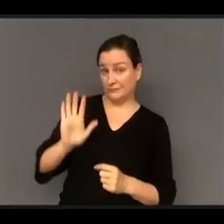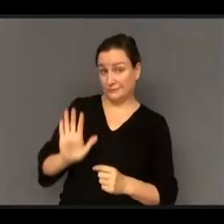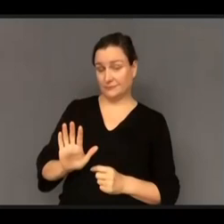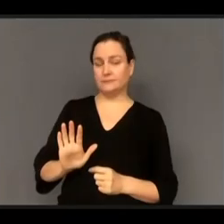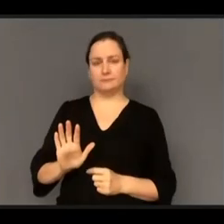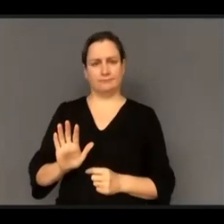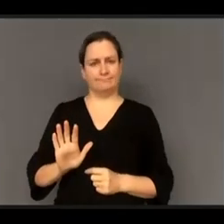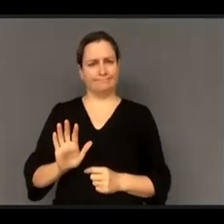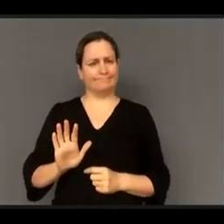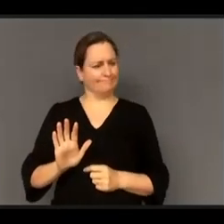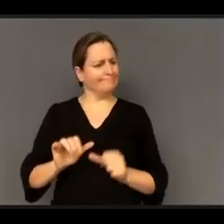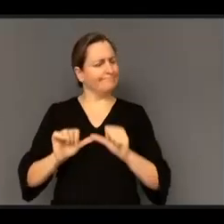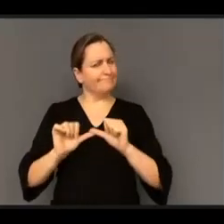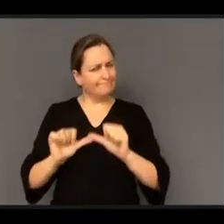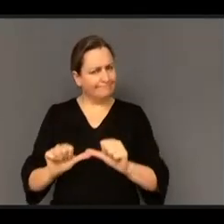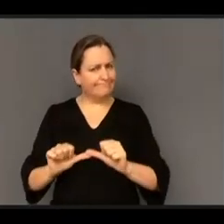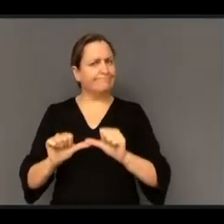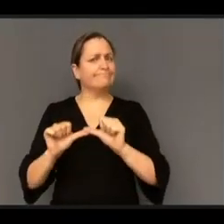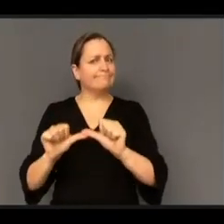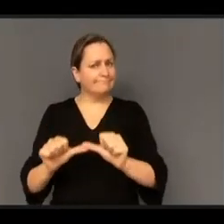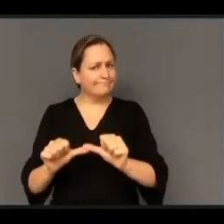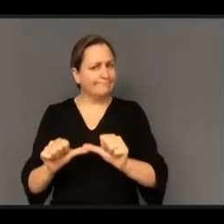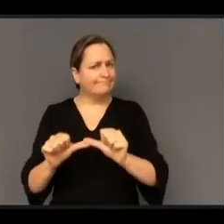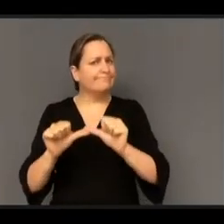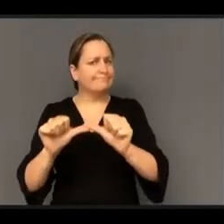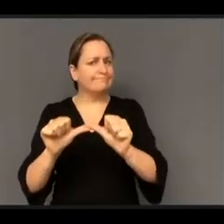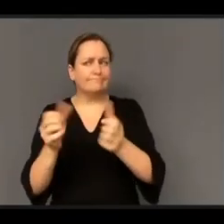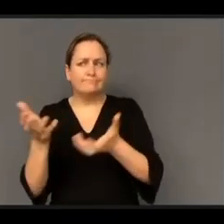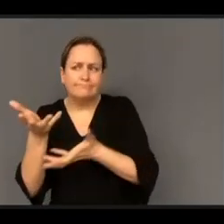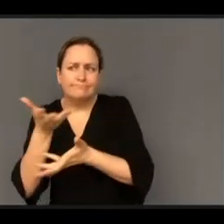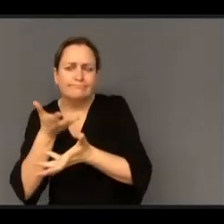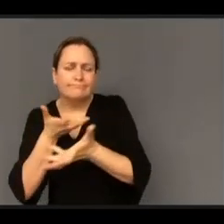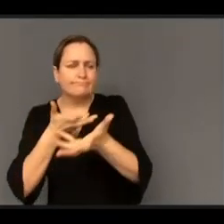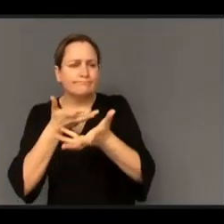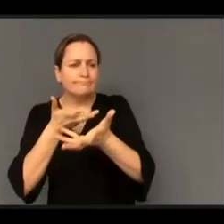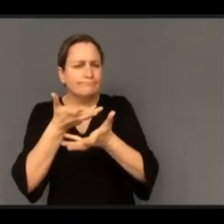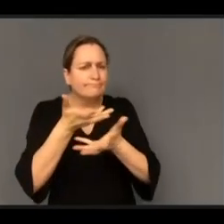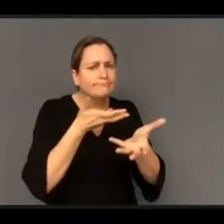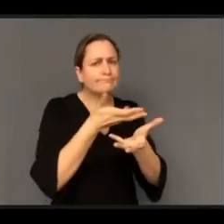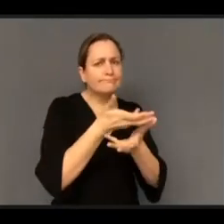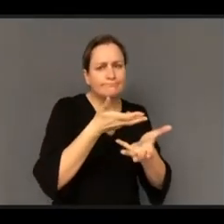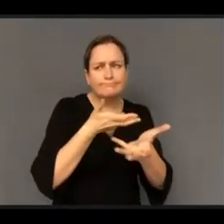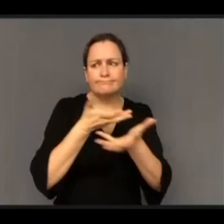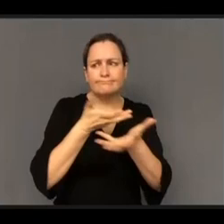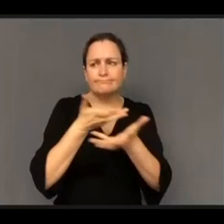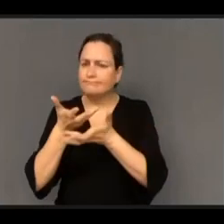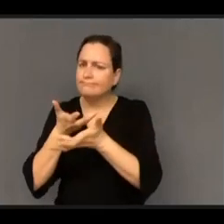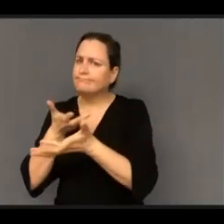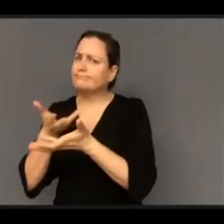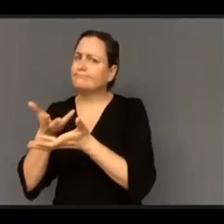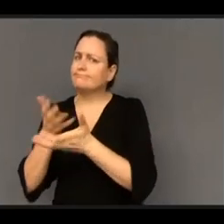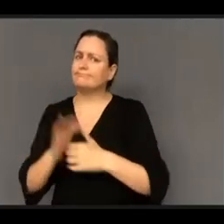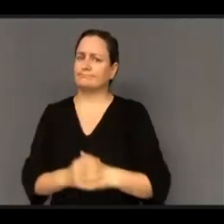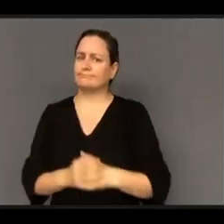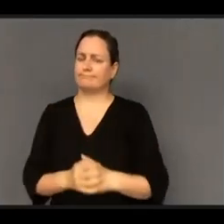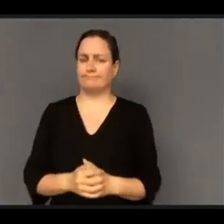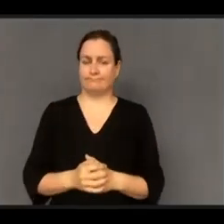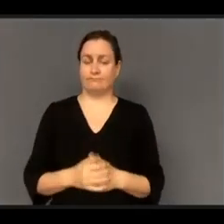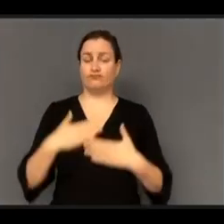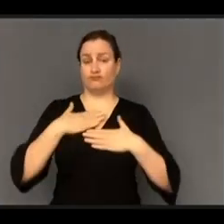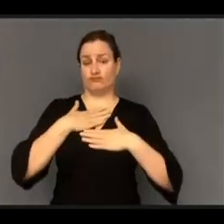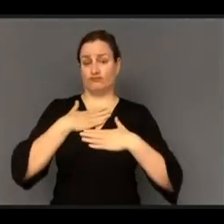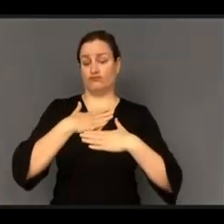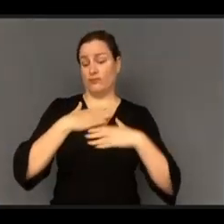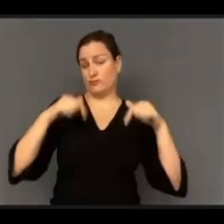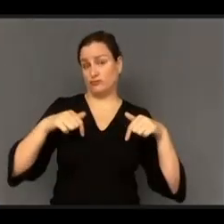インターネットが信頼性のある自由なデータ流通